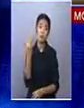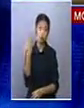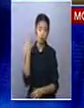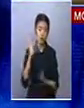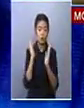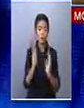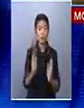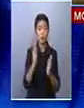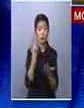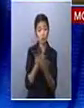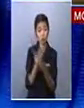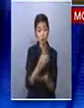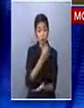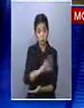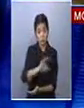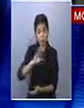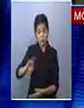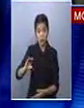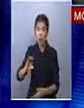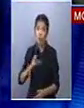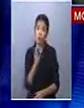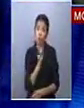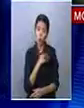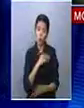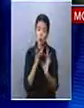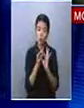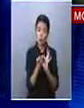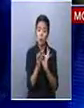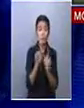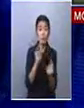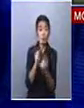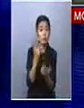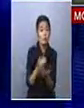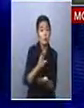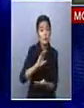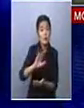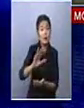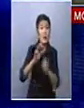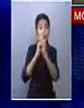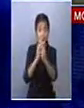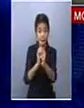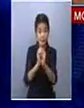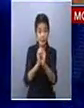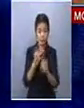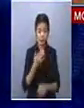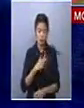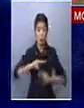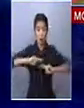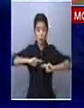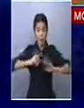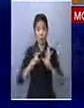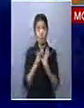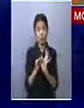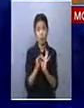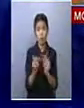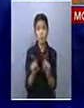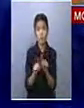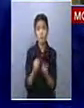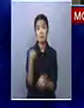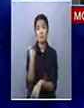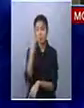ลายๆท่านเนี่ยเริ่มมีความกลัวในการลงทุนในตลาดจีนนะครับของตัวเองก็เป็นกังวลเหมือนกันนะครับคือตลาดเนี่ยป